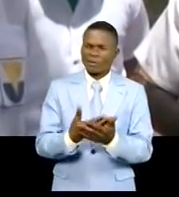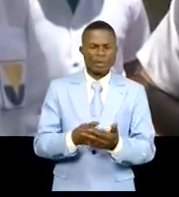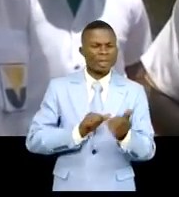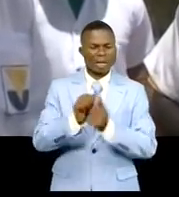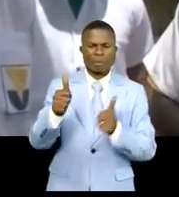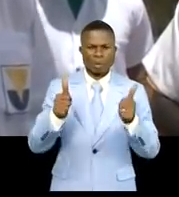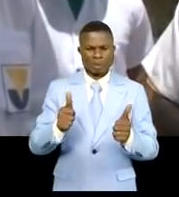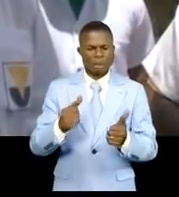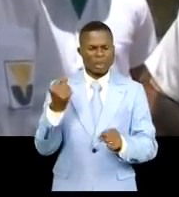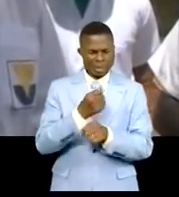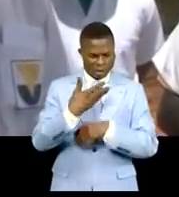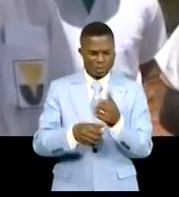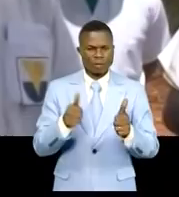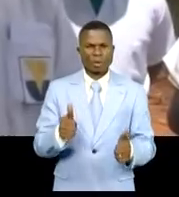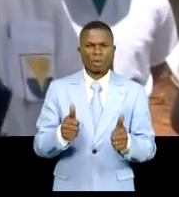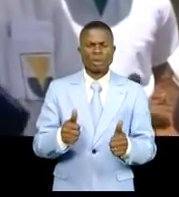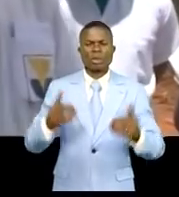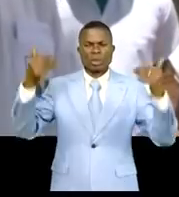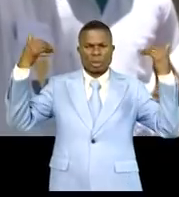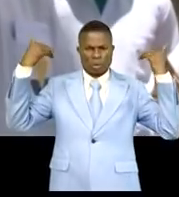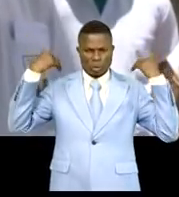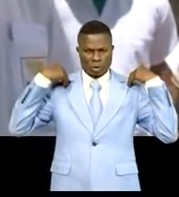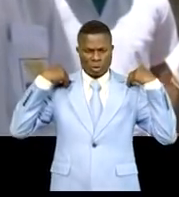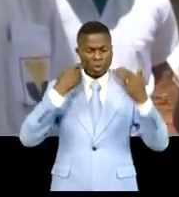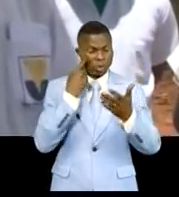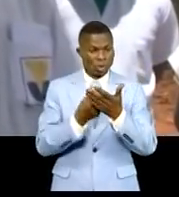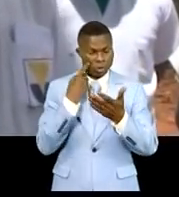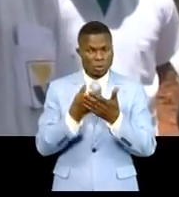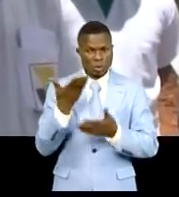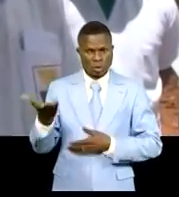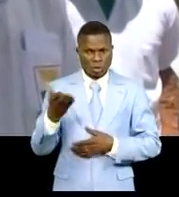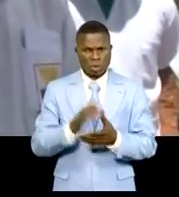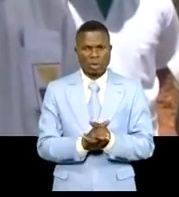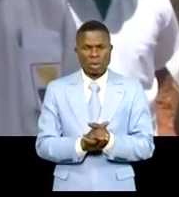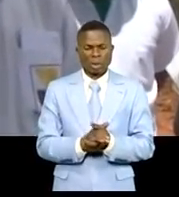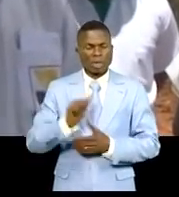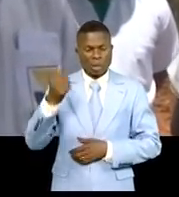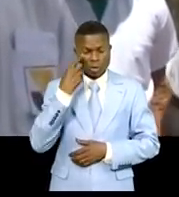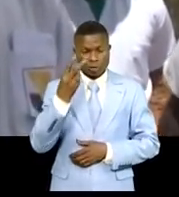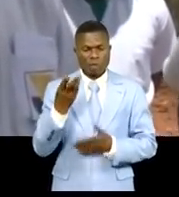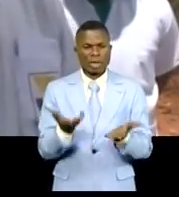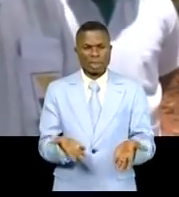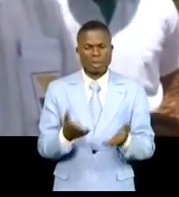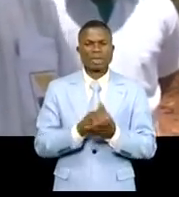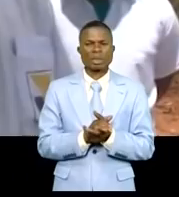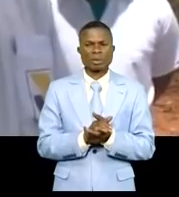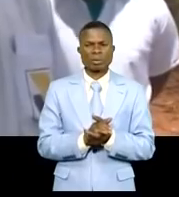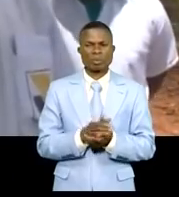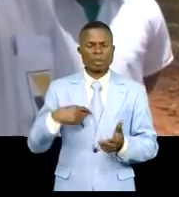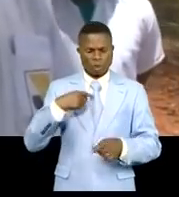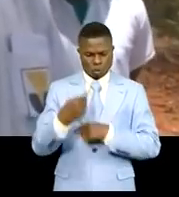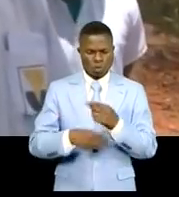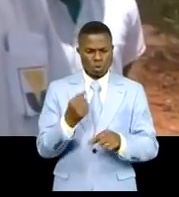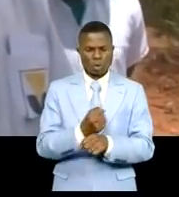fait les travaux. Les autorités vont les constater. D'ailleurs, ils ont déjà constaté. Donc nous sommes en train de